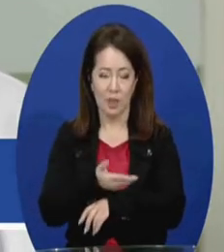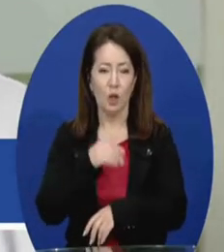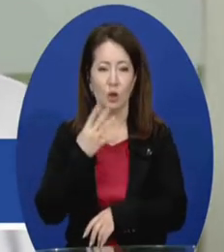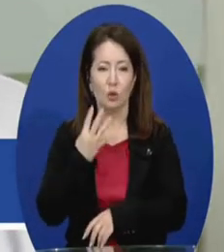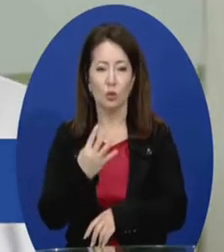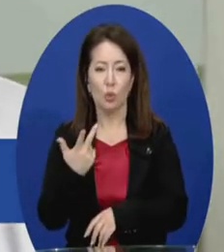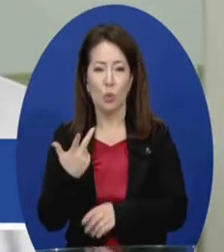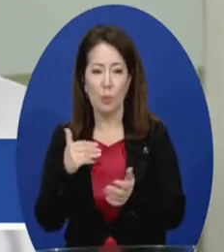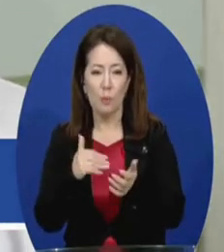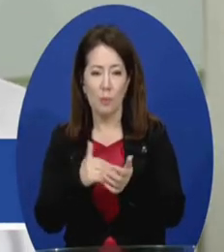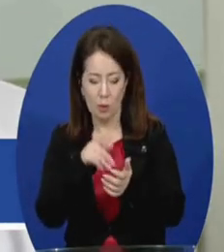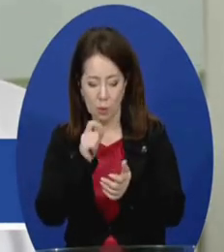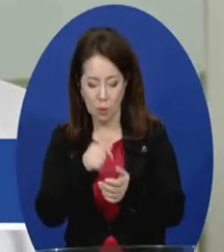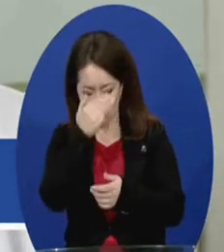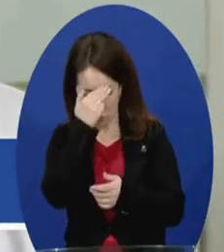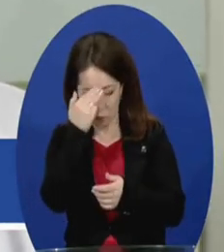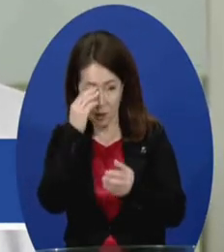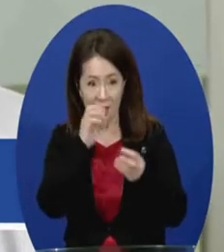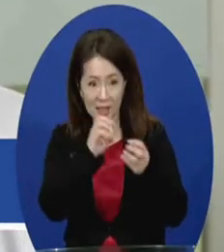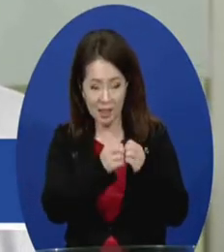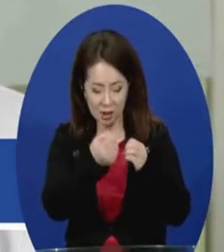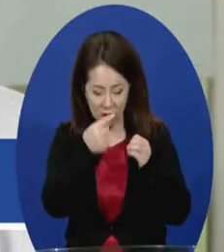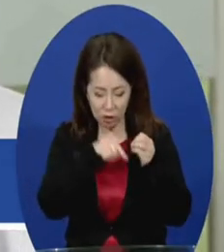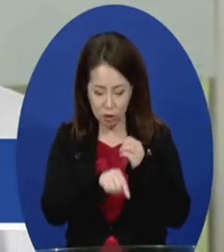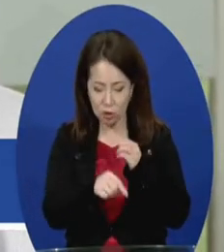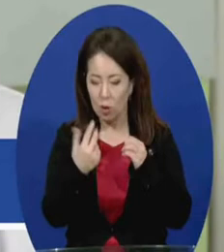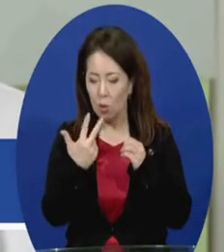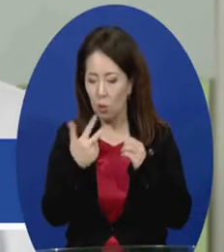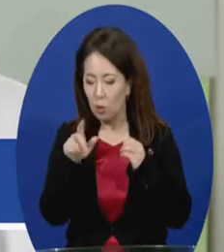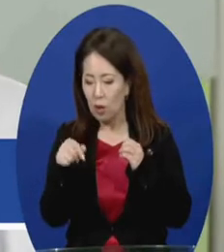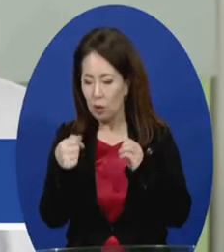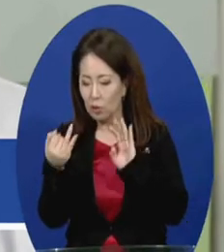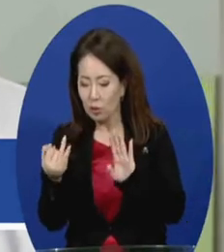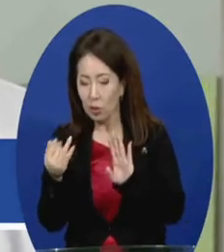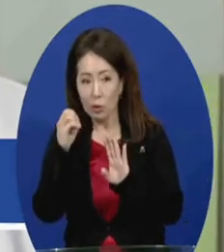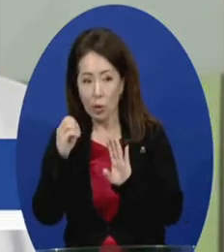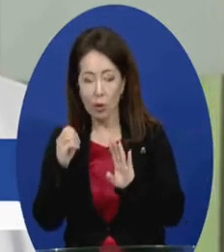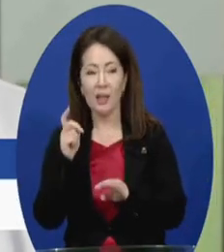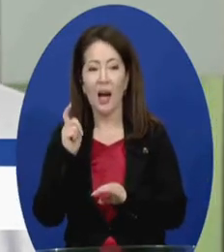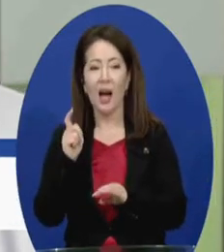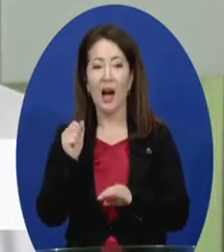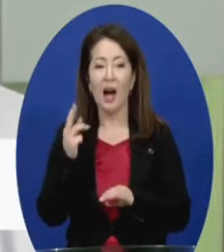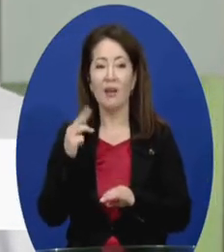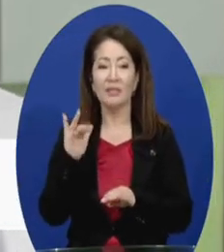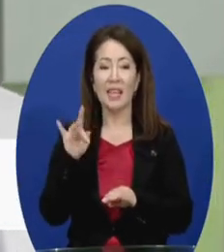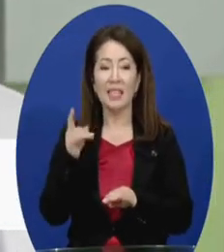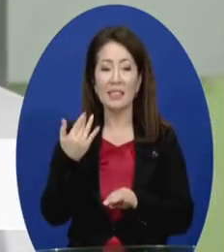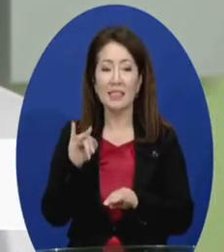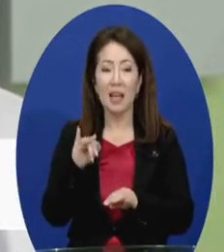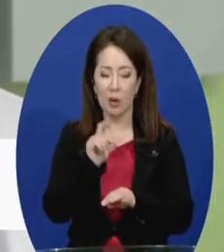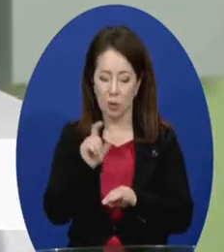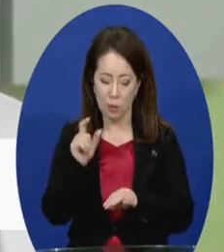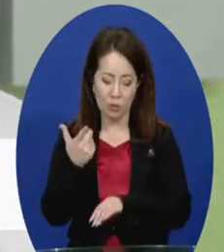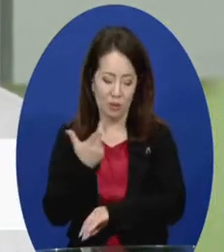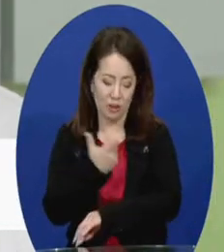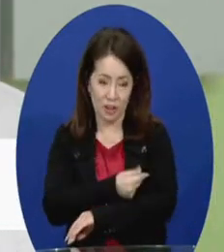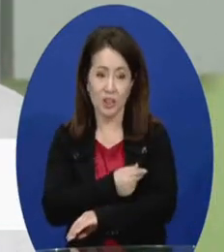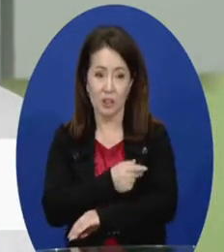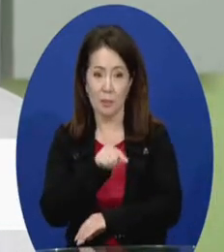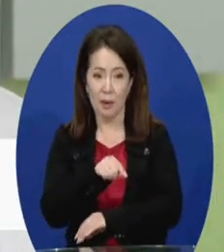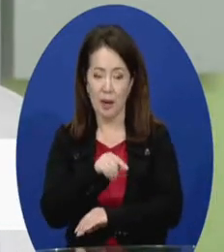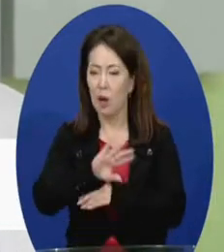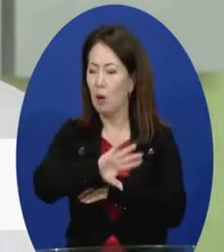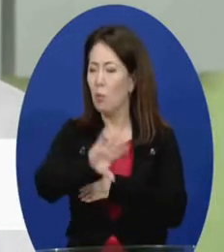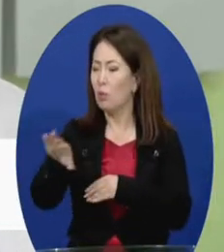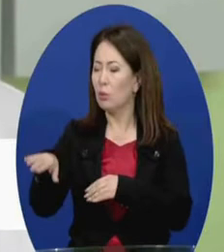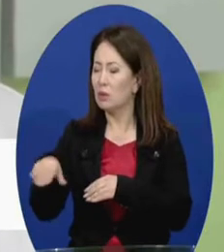43,000 туршилт хийсэн юм байна. Тэрний 3% нь 3.7% нь хавдартай улсад. Ингээд тий илүү бас туршилтанд орсон болохоор